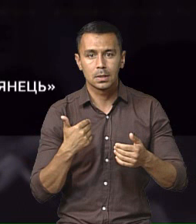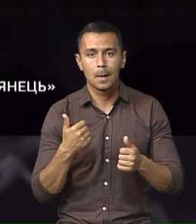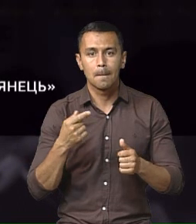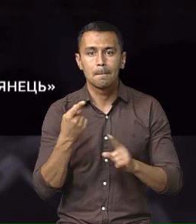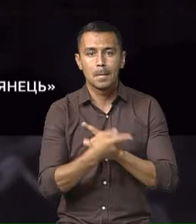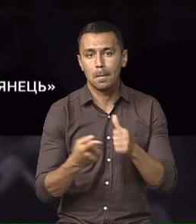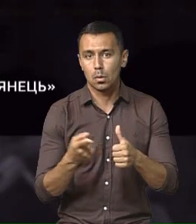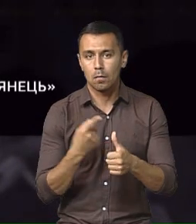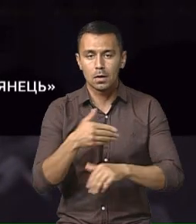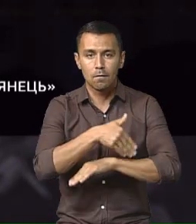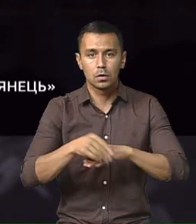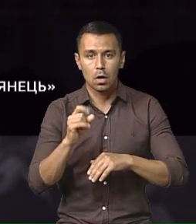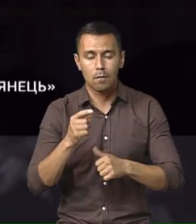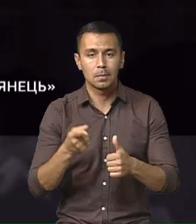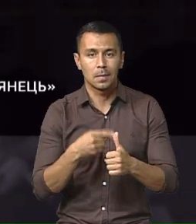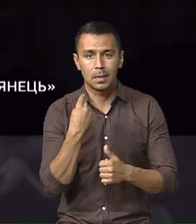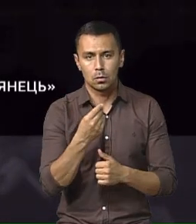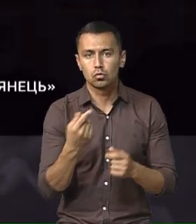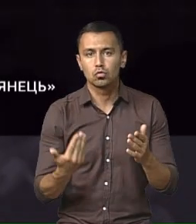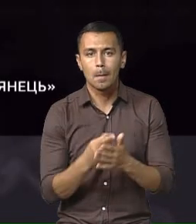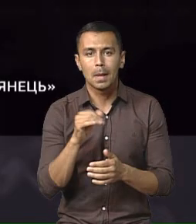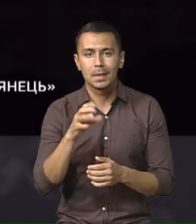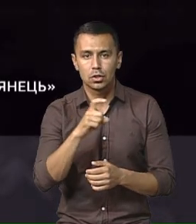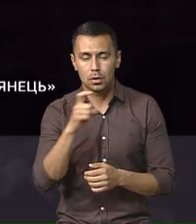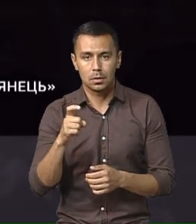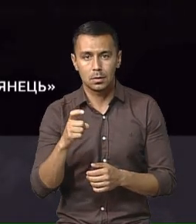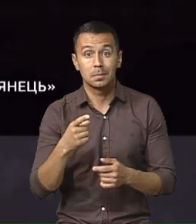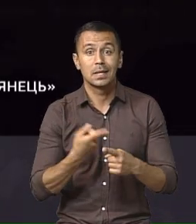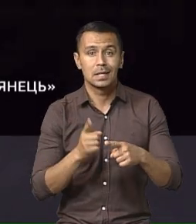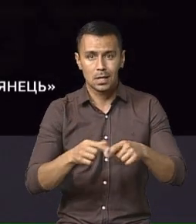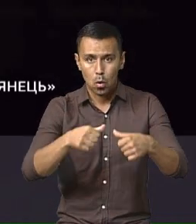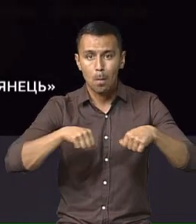Чехова іменем Пламеницьких. І, мовляв, топонімічна комісія